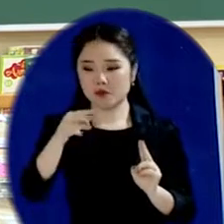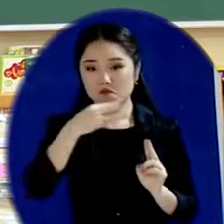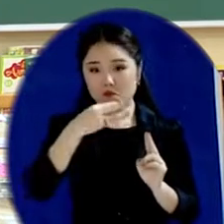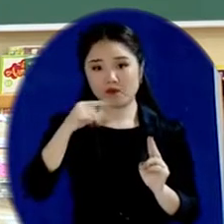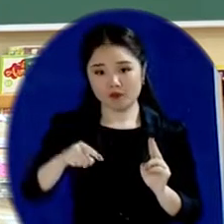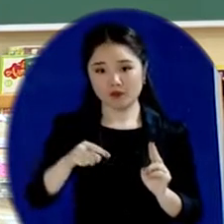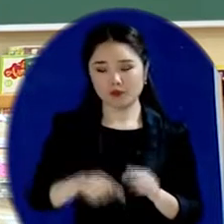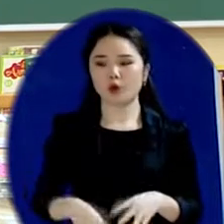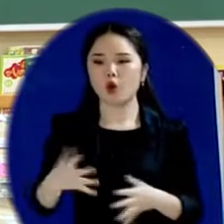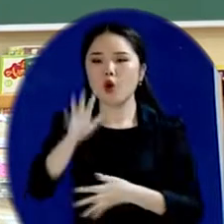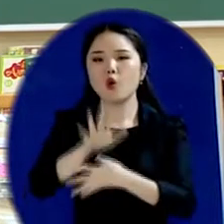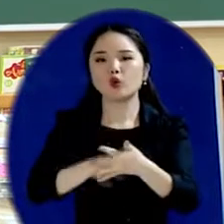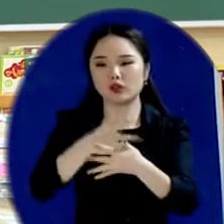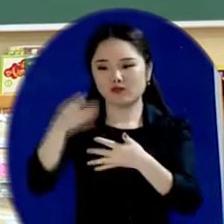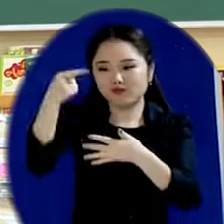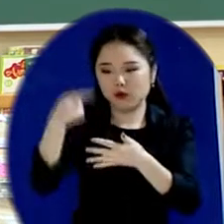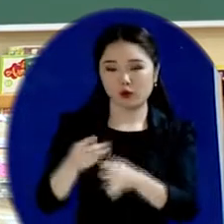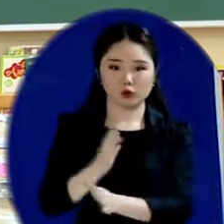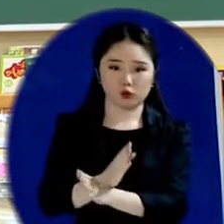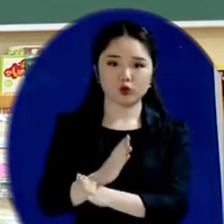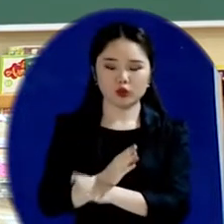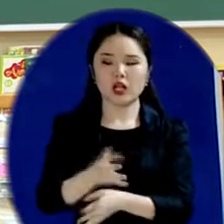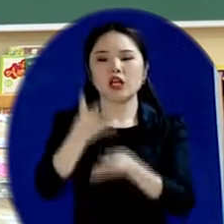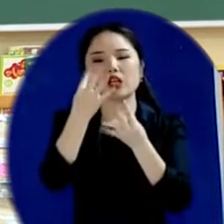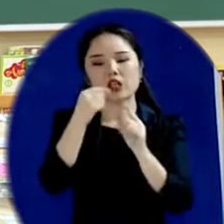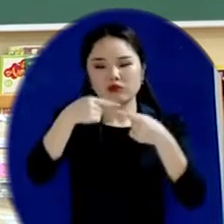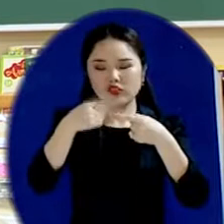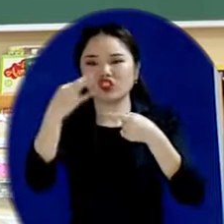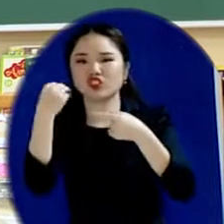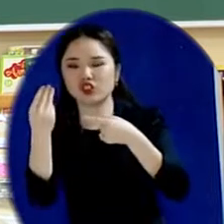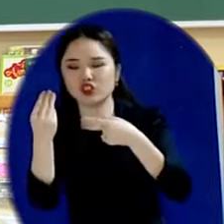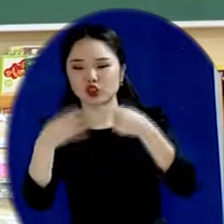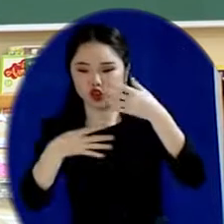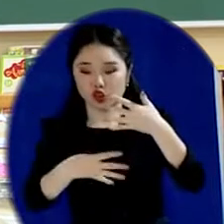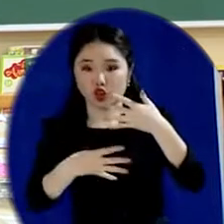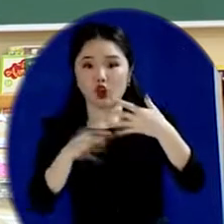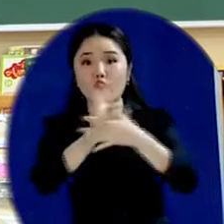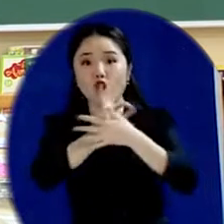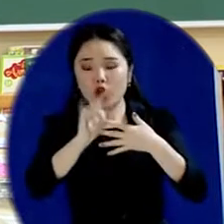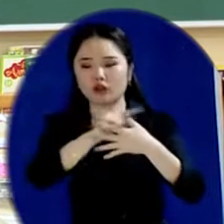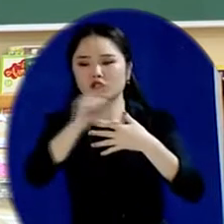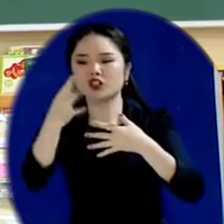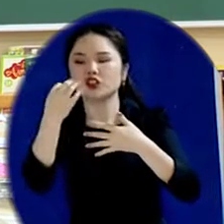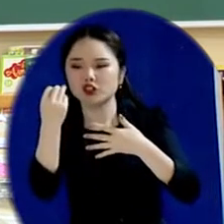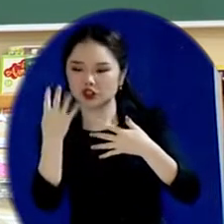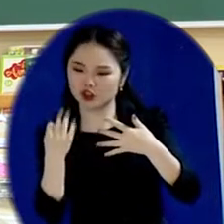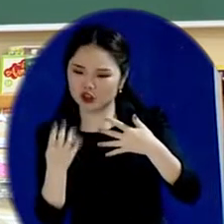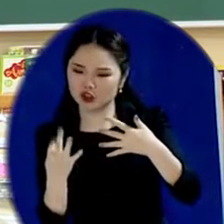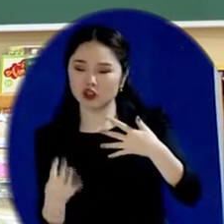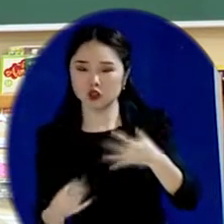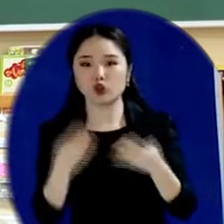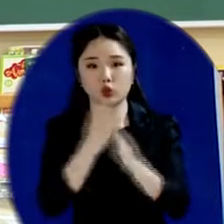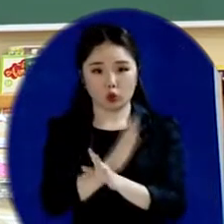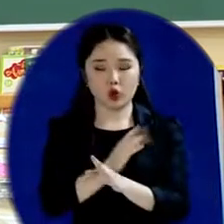мэдээлэлээ хүснэгт нь бүртгэлээ. Өөрөөр хэлбэл хичнээн амтан байна уу, эсвэл төрлийн амтан хит хитэн шиг байгааг бүртгэжлээ. Одоо энэ